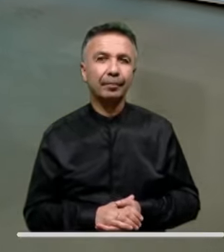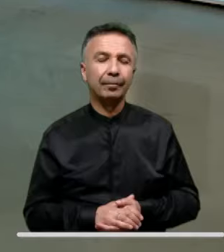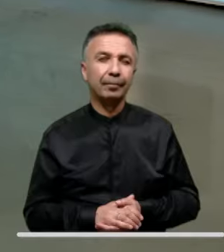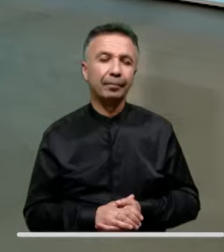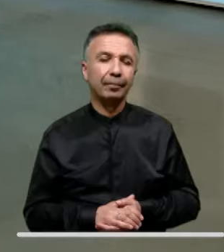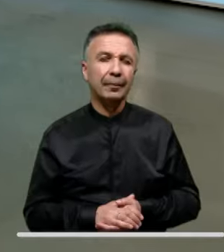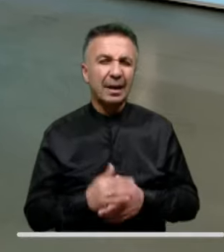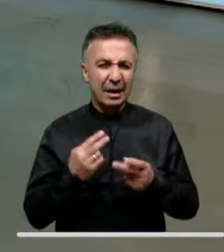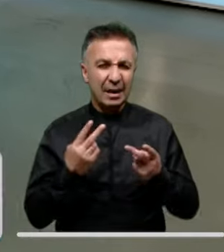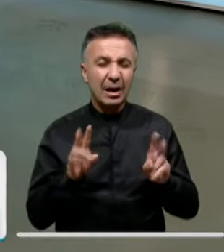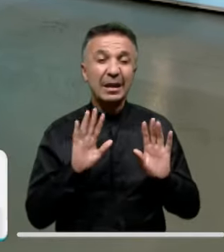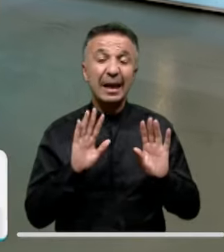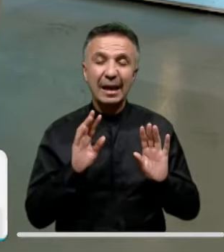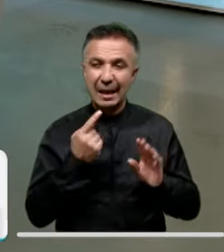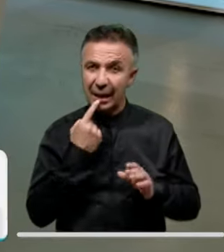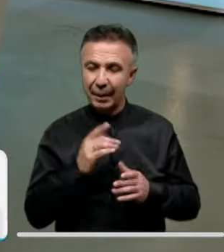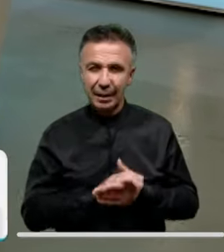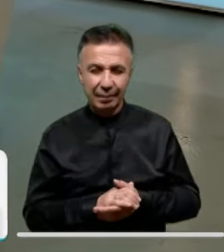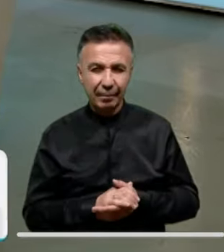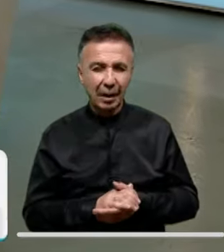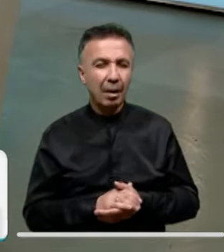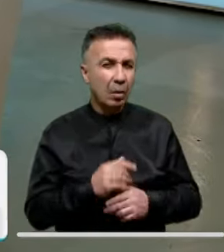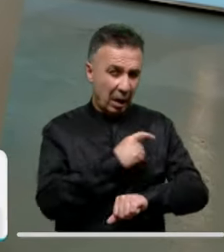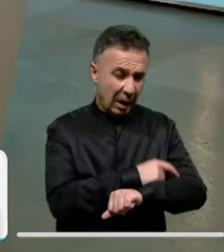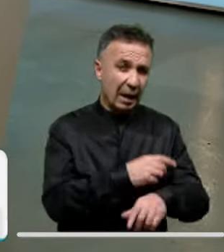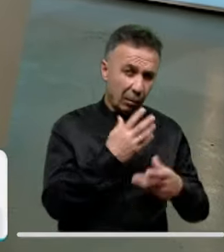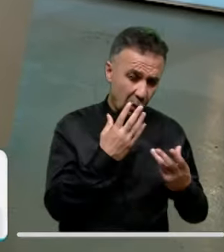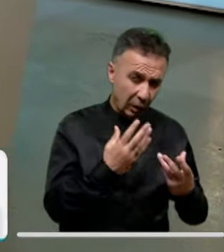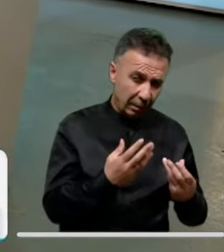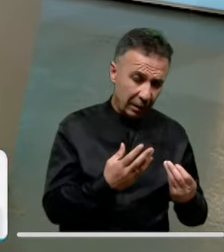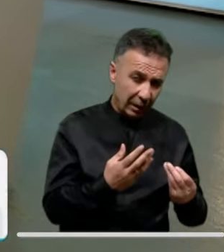sığdırayım. Bakın caiz değil demek, bu haram olabileceği gibi